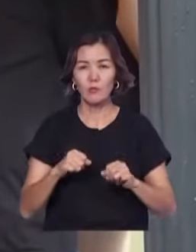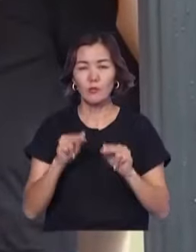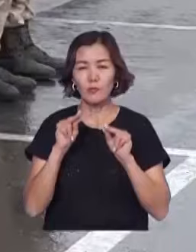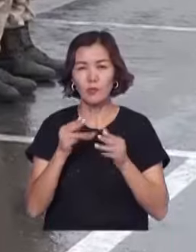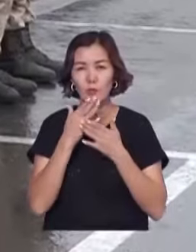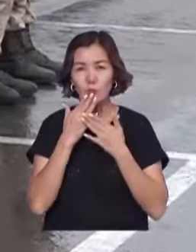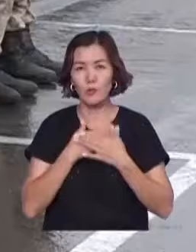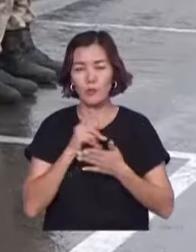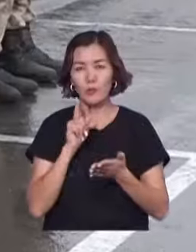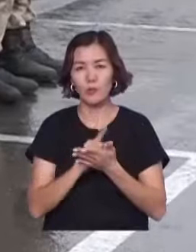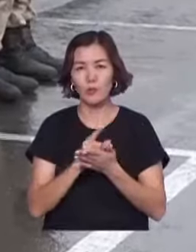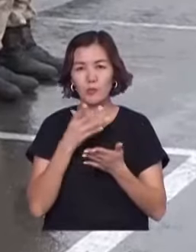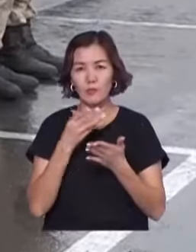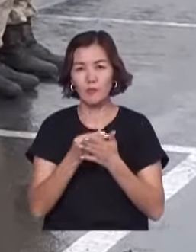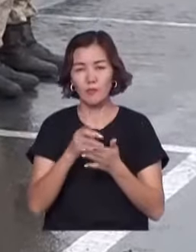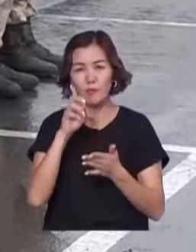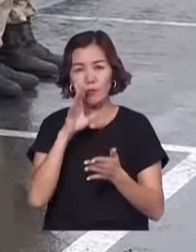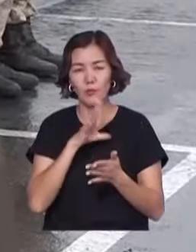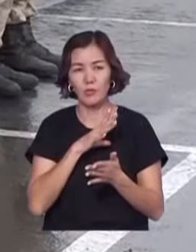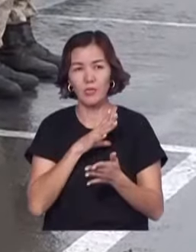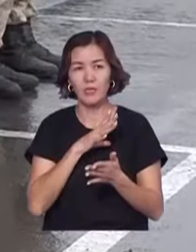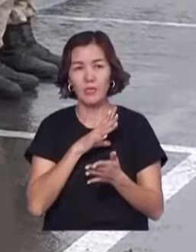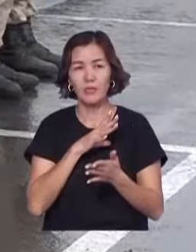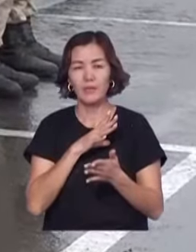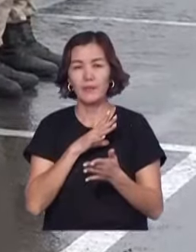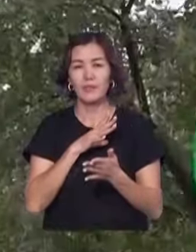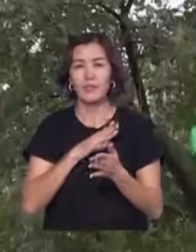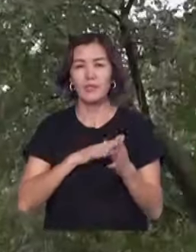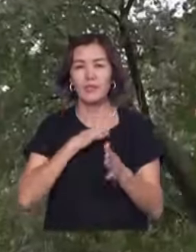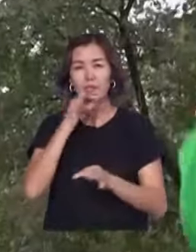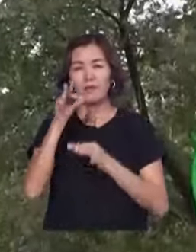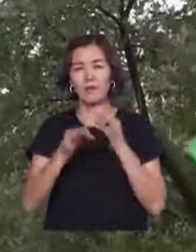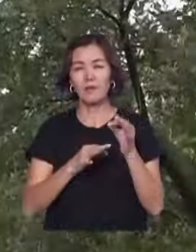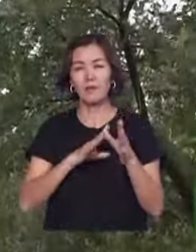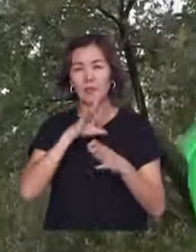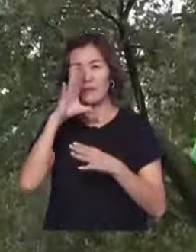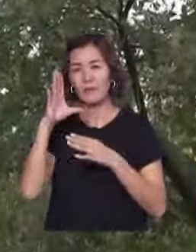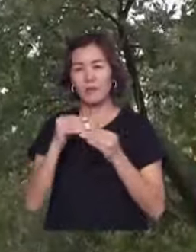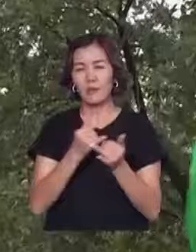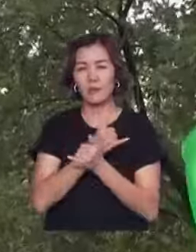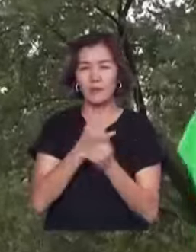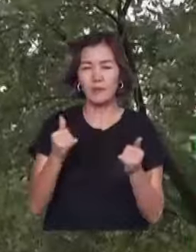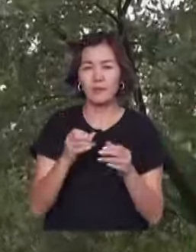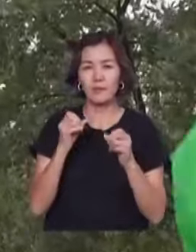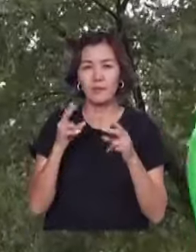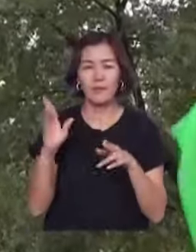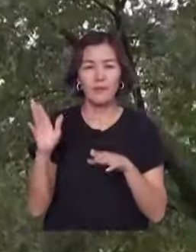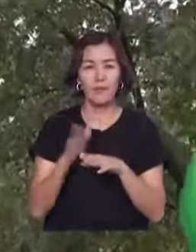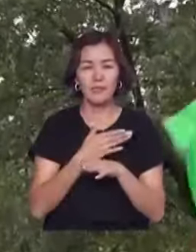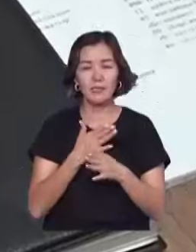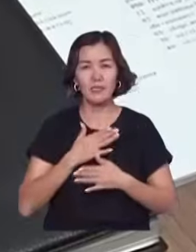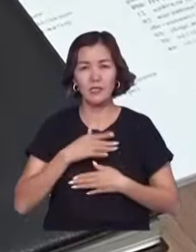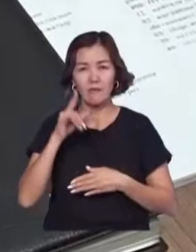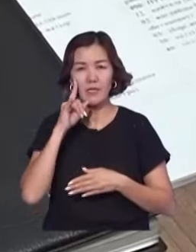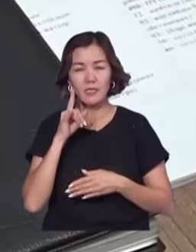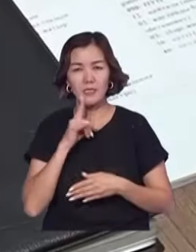своему долгу перед Родиной. Их самоотверженная служба с неизменными ночными и дневными дежурствами обеспечивает безопасность нашей страны. В